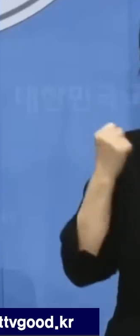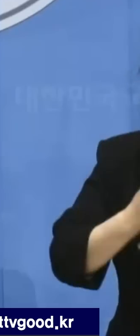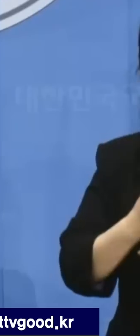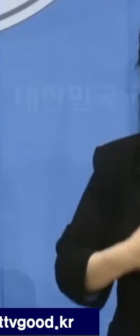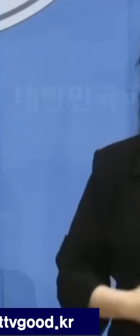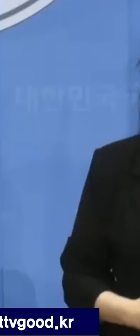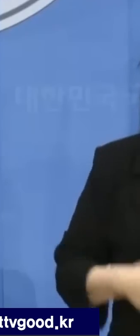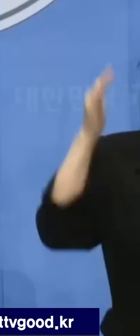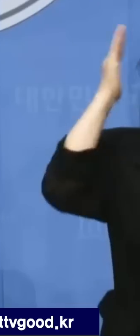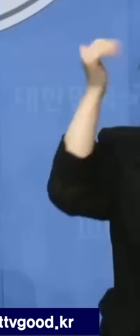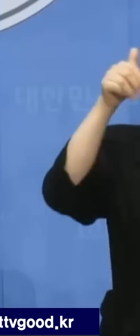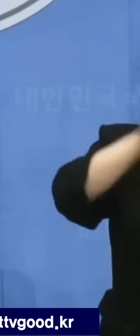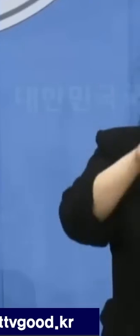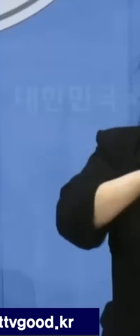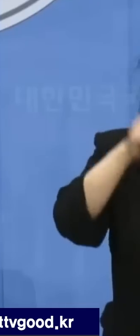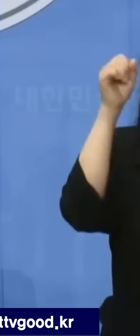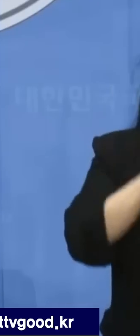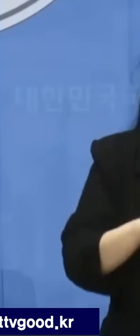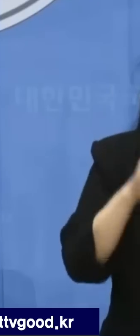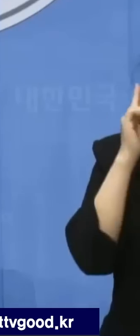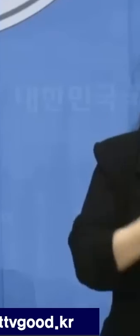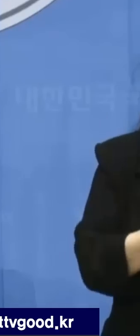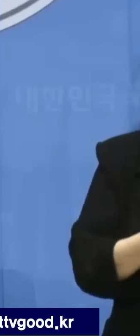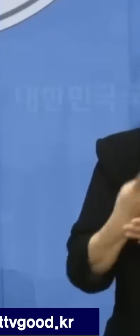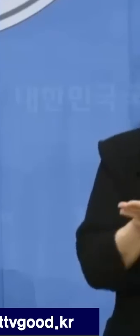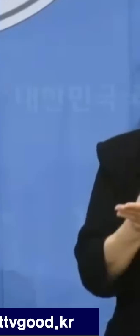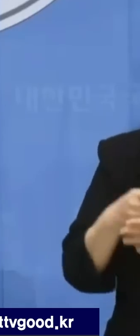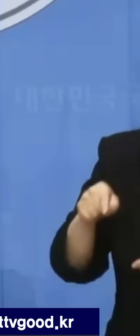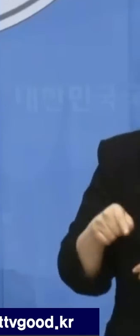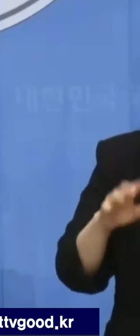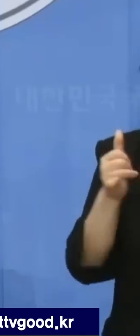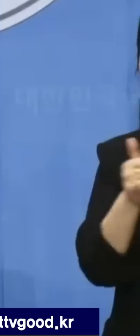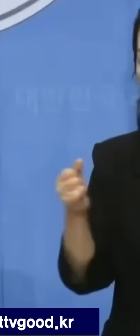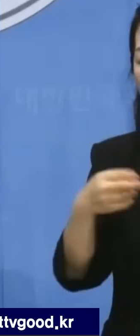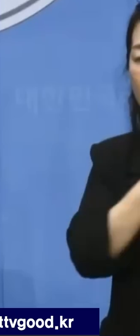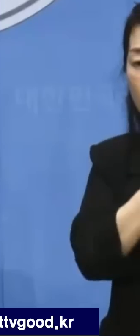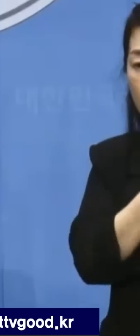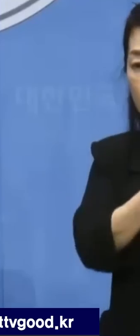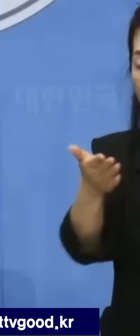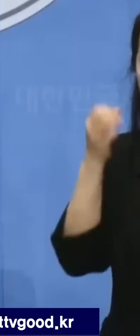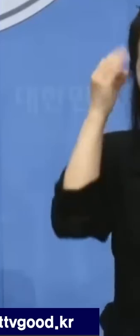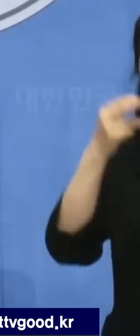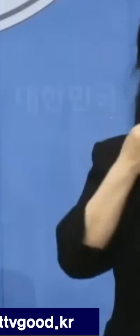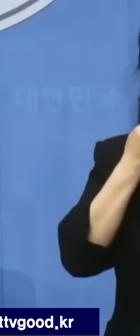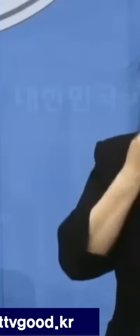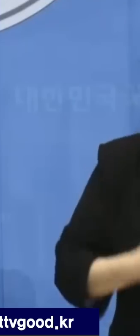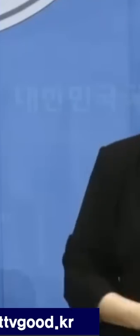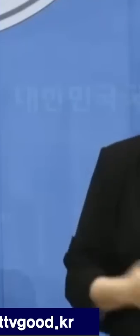흘리는 당원과 지지자 국민들을 잊지 않겠습니다. 하여